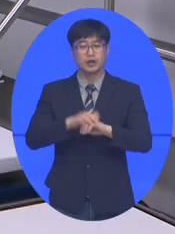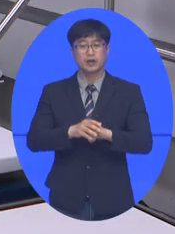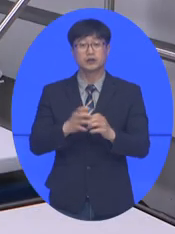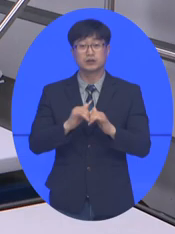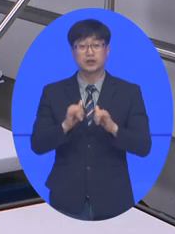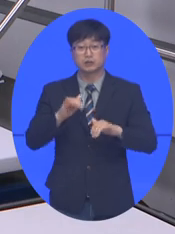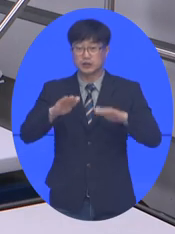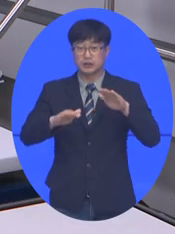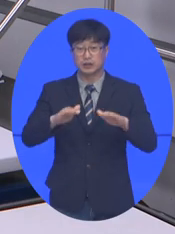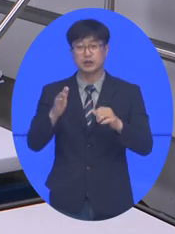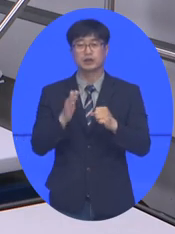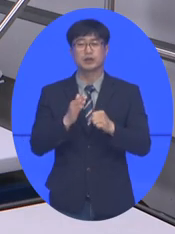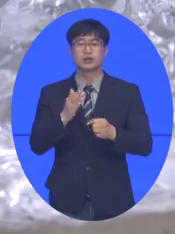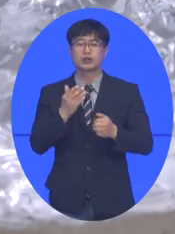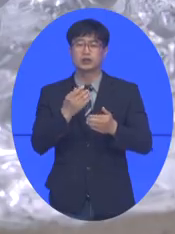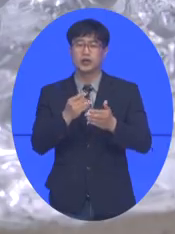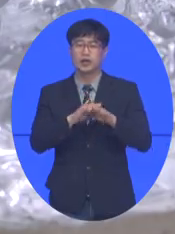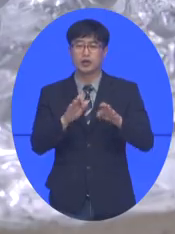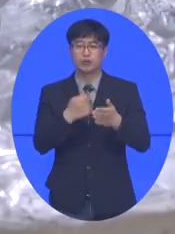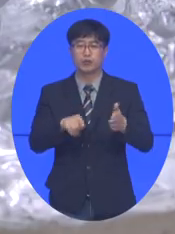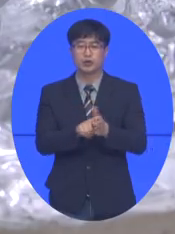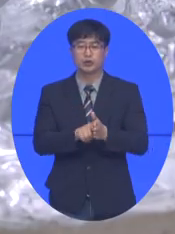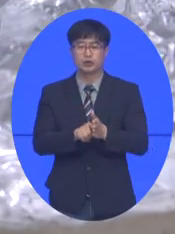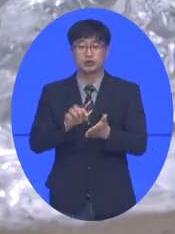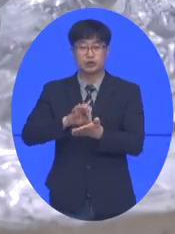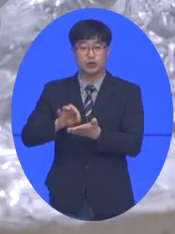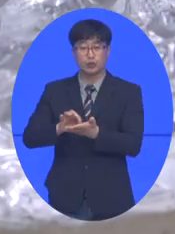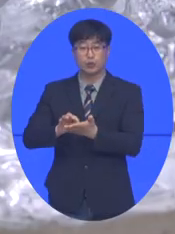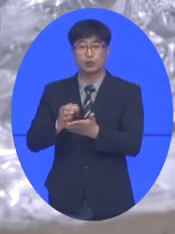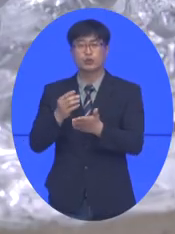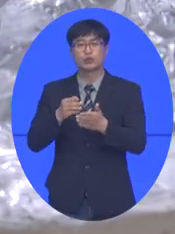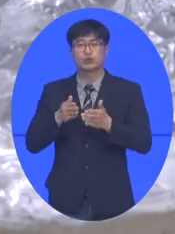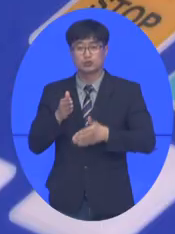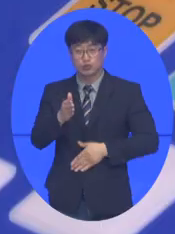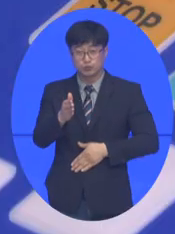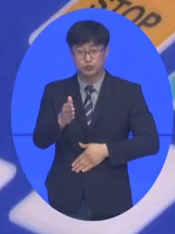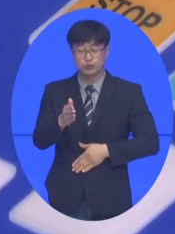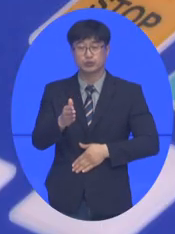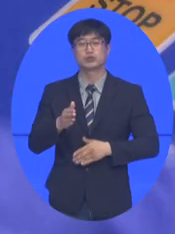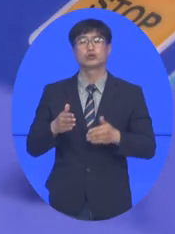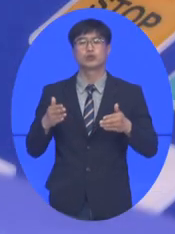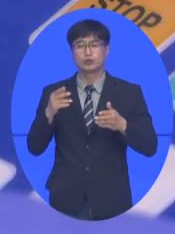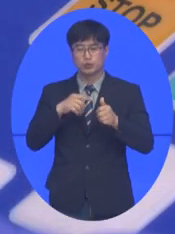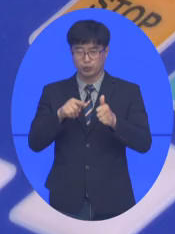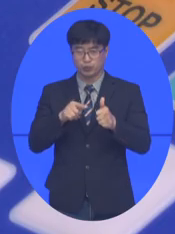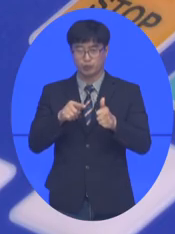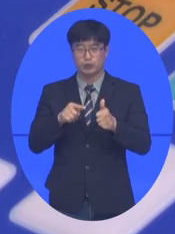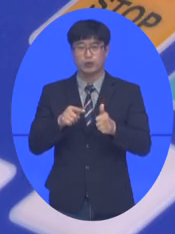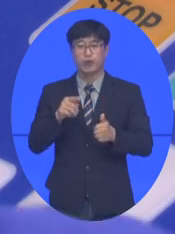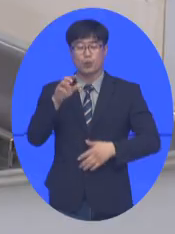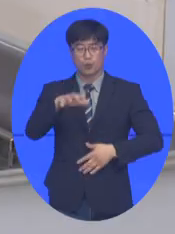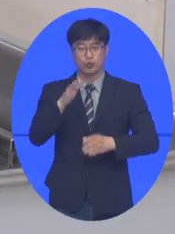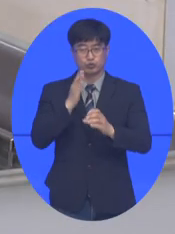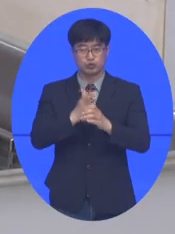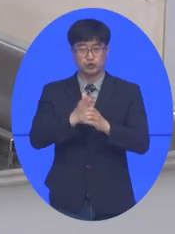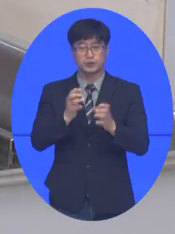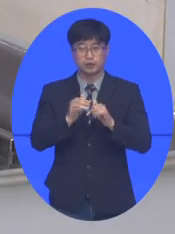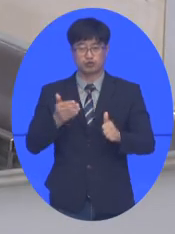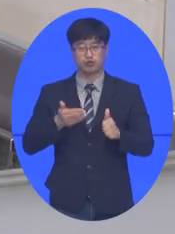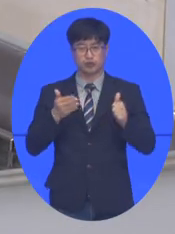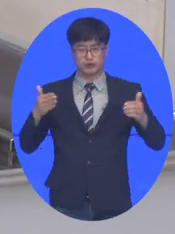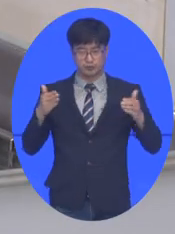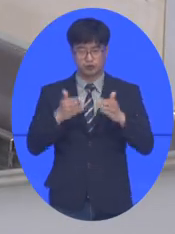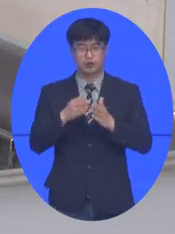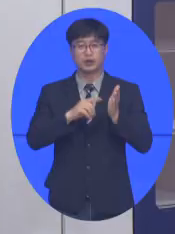위해 수요 분석과 수요 맞춤형 전문 교육에 주안점을 두고 현장 중심의 취업 연계형 인재 양성에